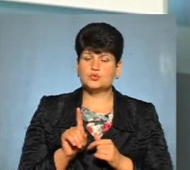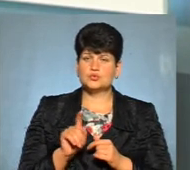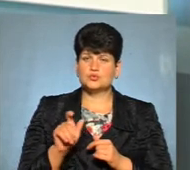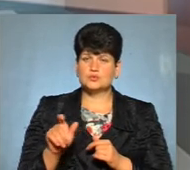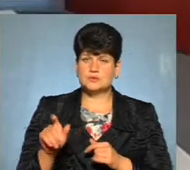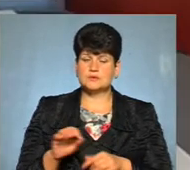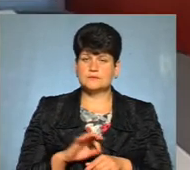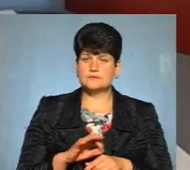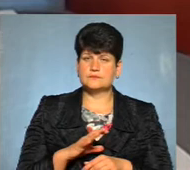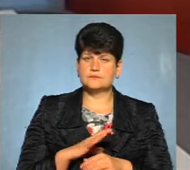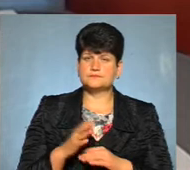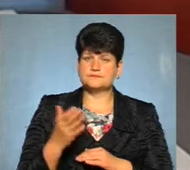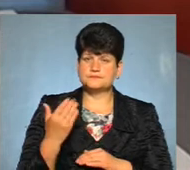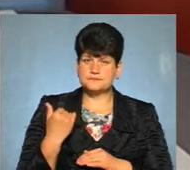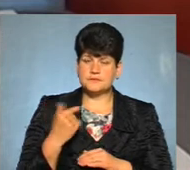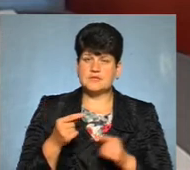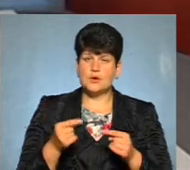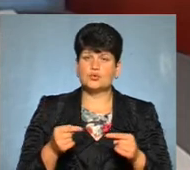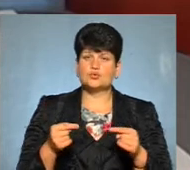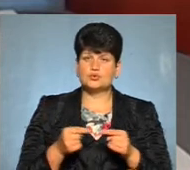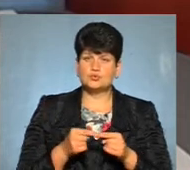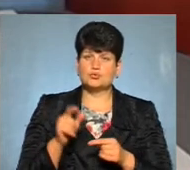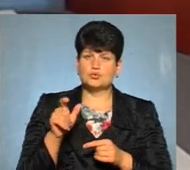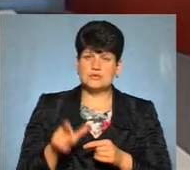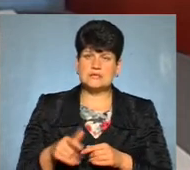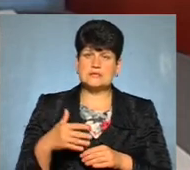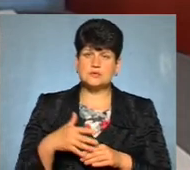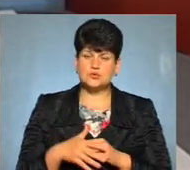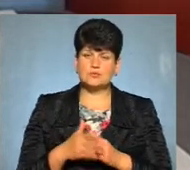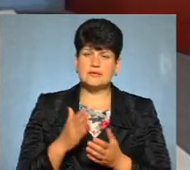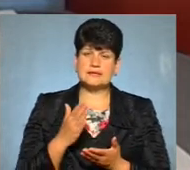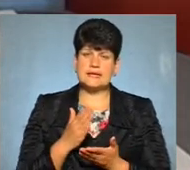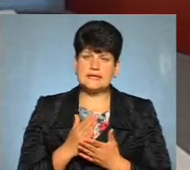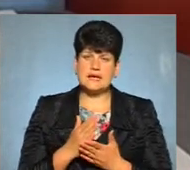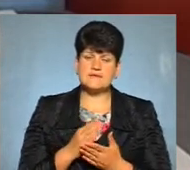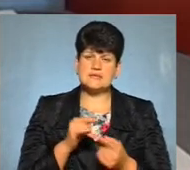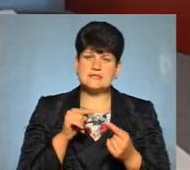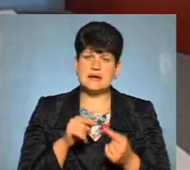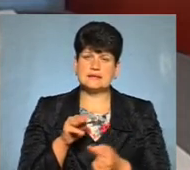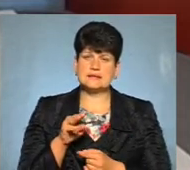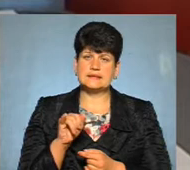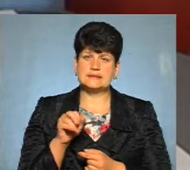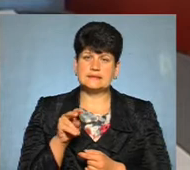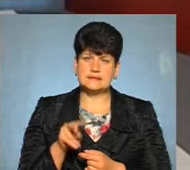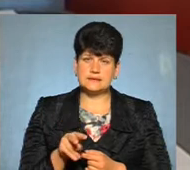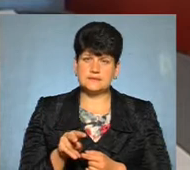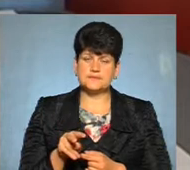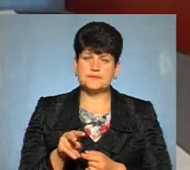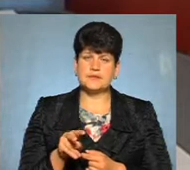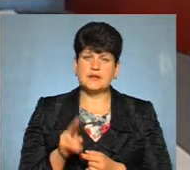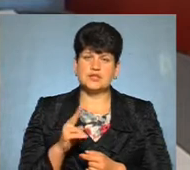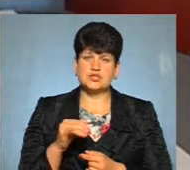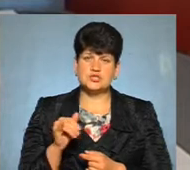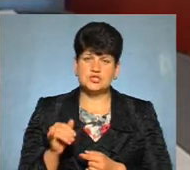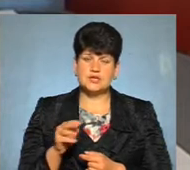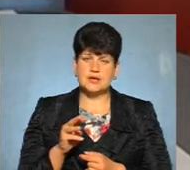хворобу. Ну, давайте ми так зараз уточнимо, щоб люди нас розуміли. Наявність антитіл імуноглобуліну А, Д і М,